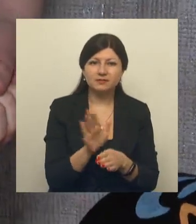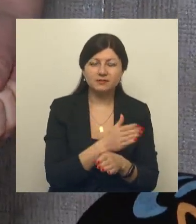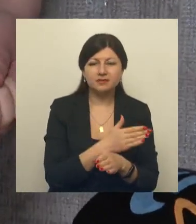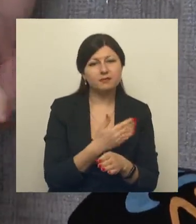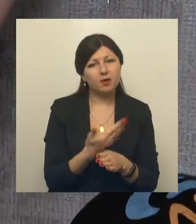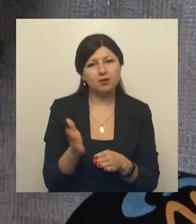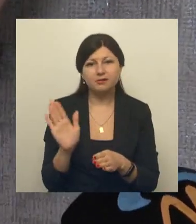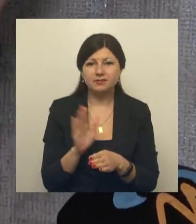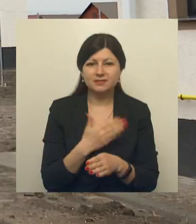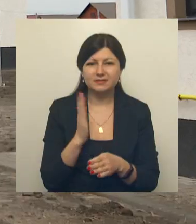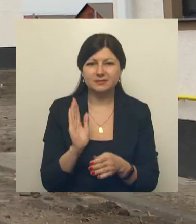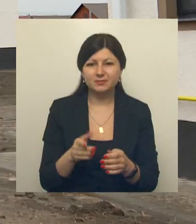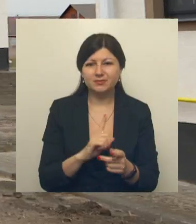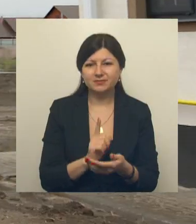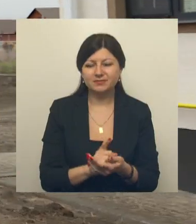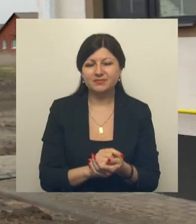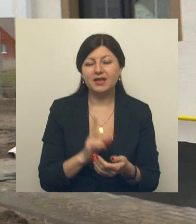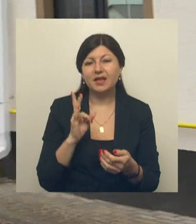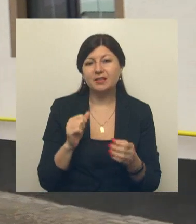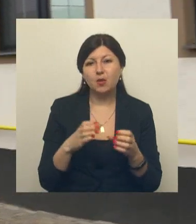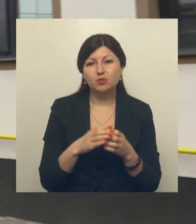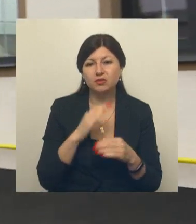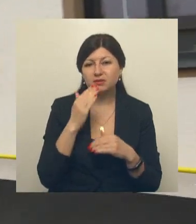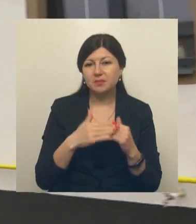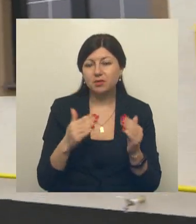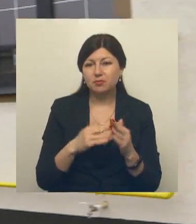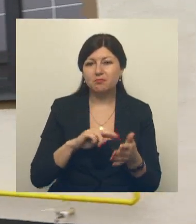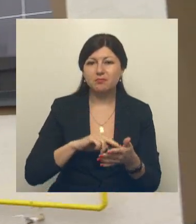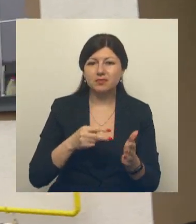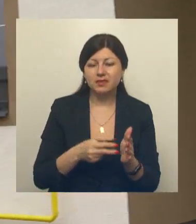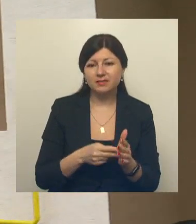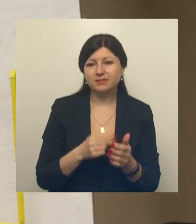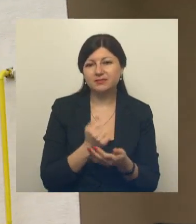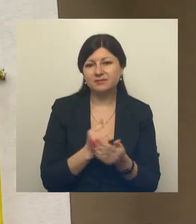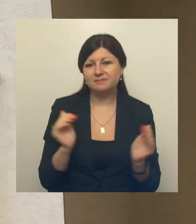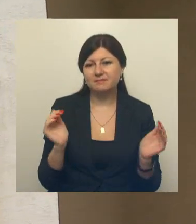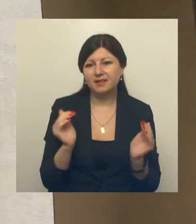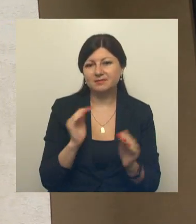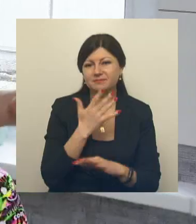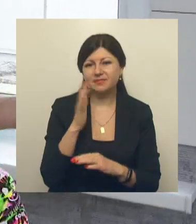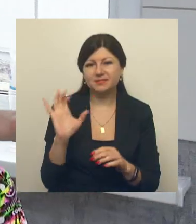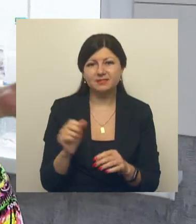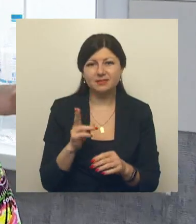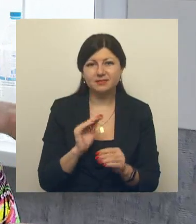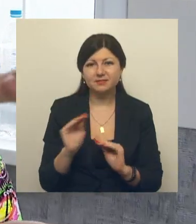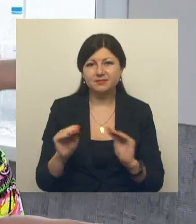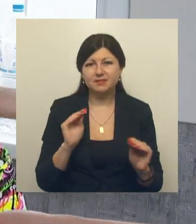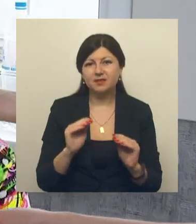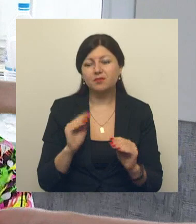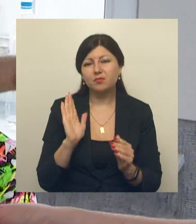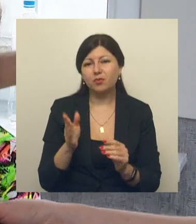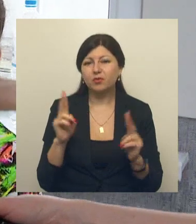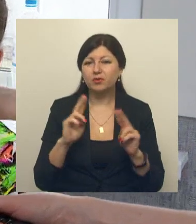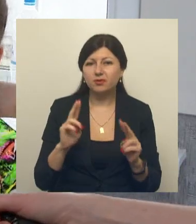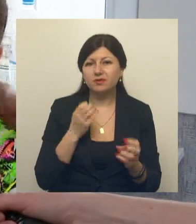По отдельности. На участке перед домом планируют разбить маленький сад. В основном на елке туи и